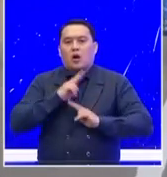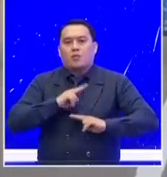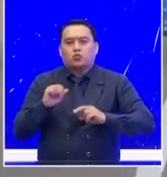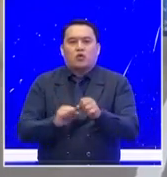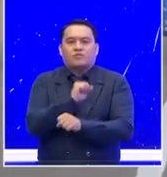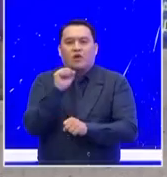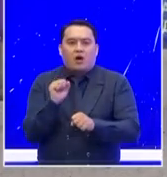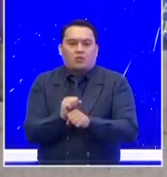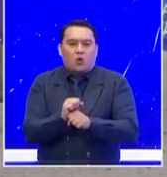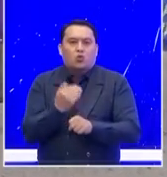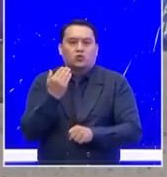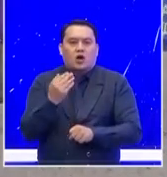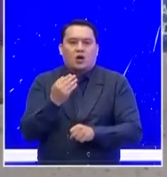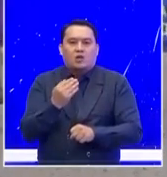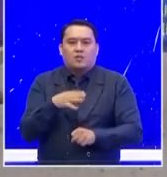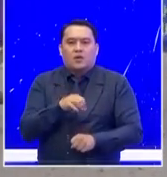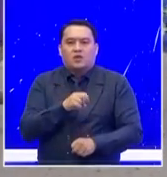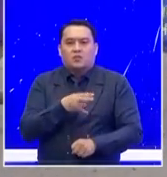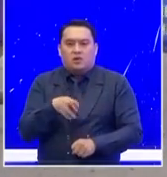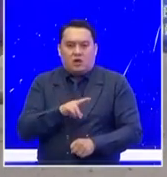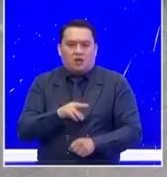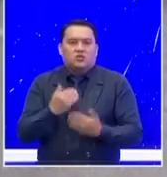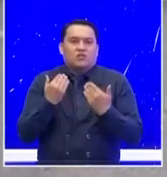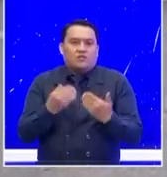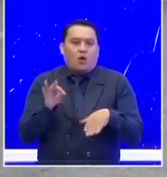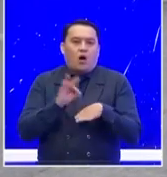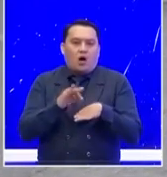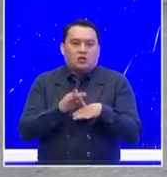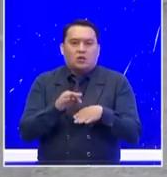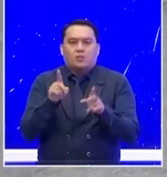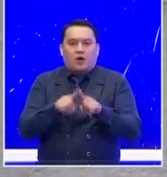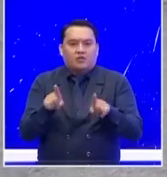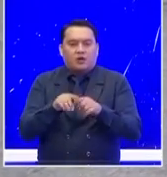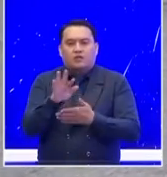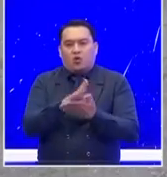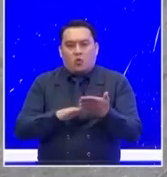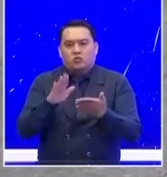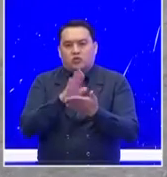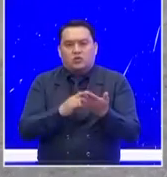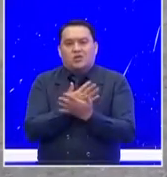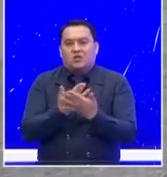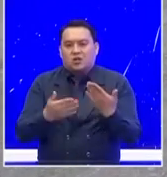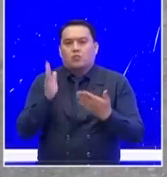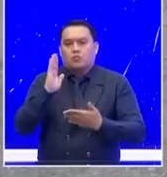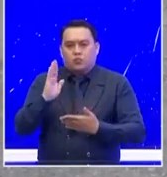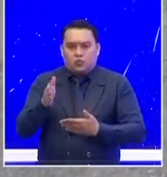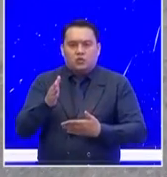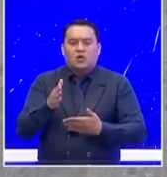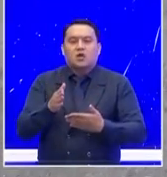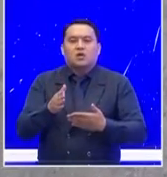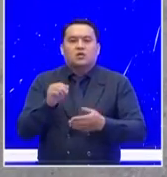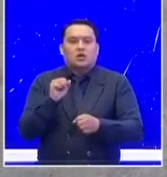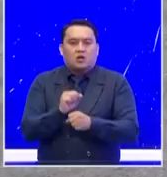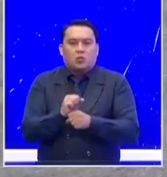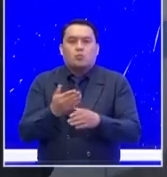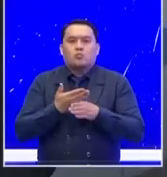несет вахту на карантинных постах в борьбе с пандемией. Акция неодноразовая. Ранее волонтеры уже не раз навещали их. И не только